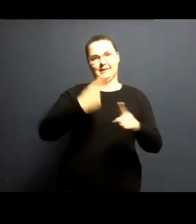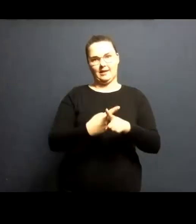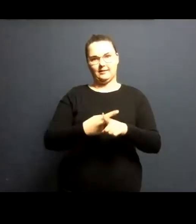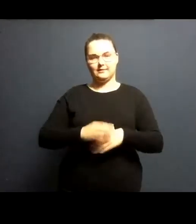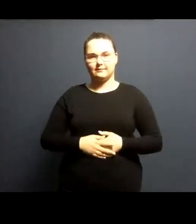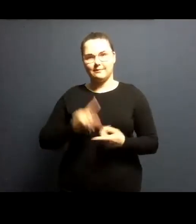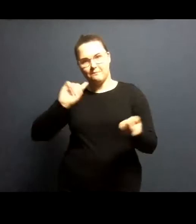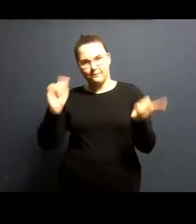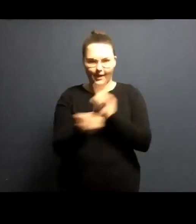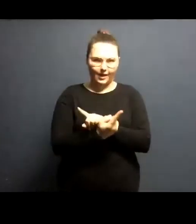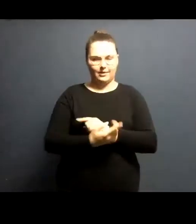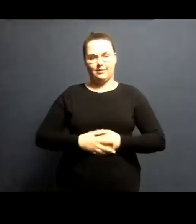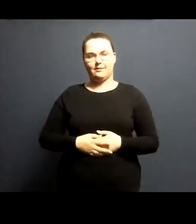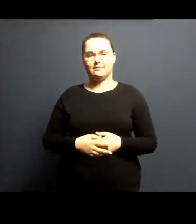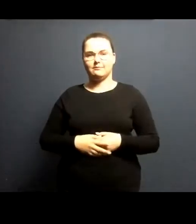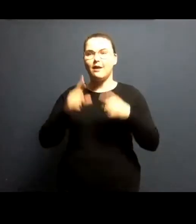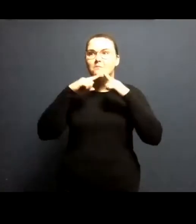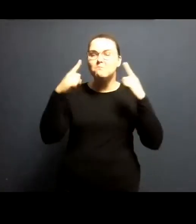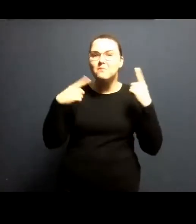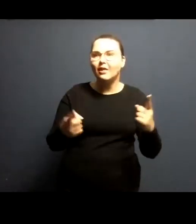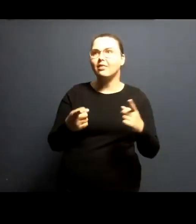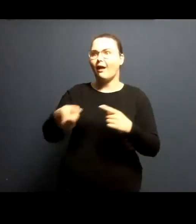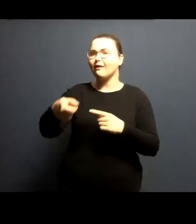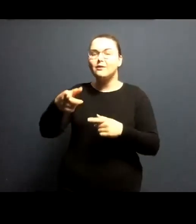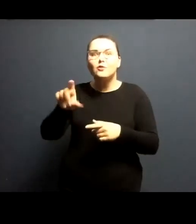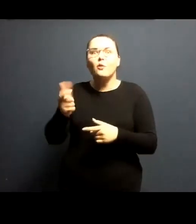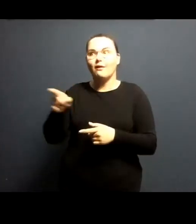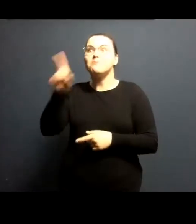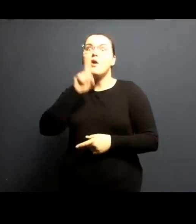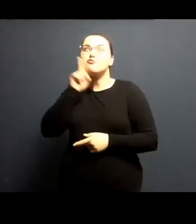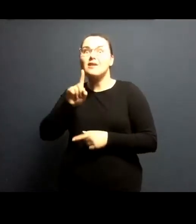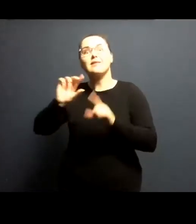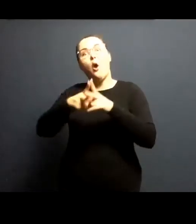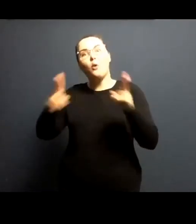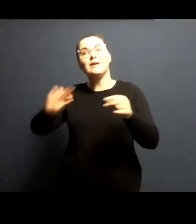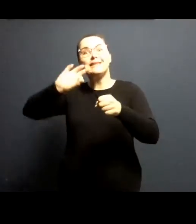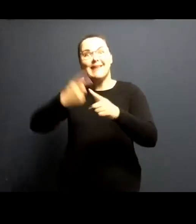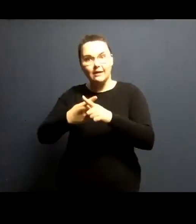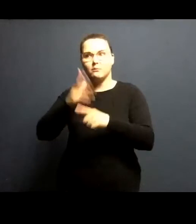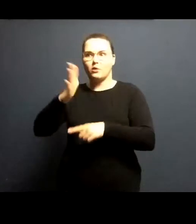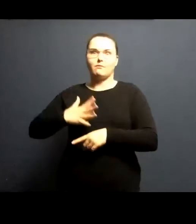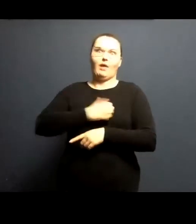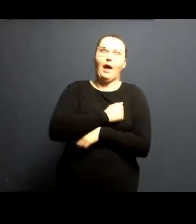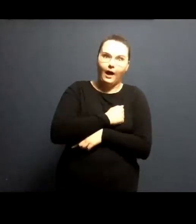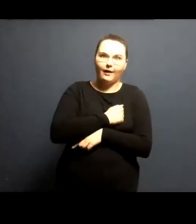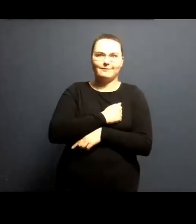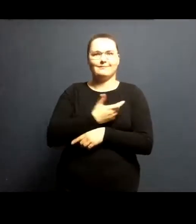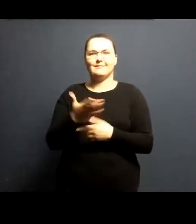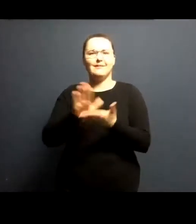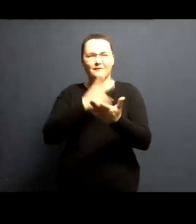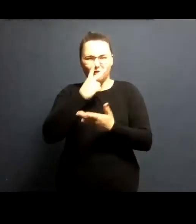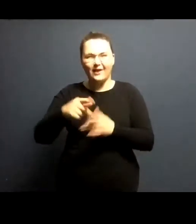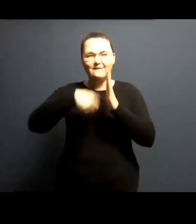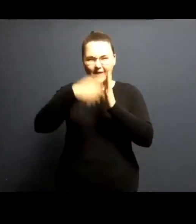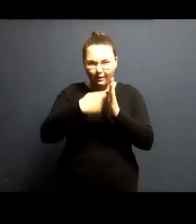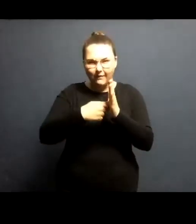mitem jest śmierć na zawał mężczyźni w czasie stosunku. Jeżeli Państwo oglądali film lepiej późno niż później, to tam